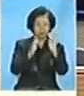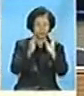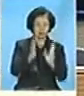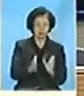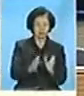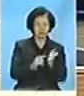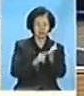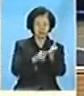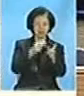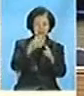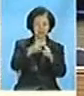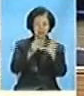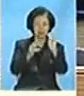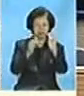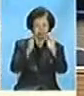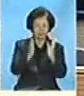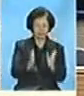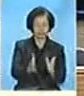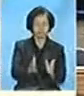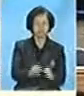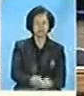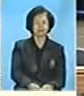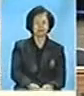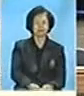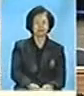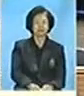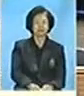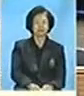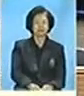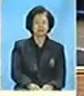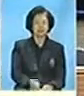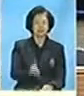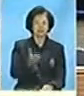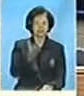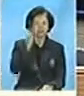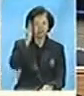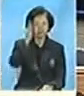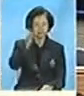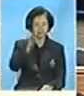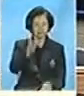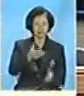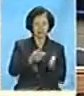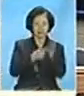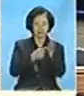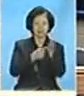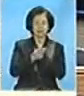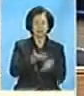ท่านนะคะลำดับต่อไปเชิญท่านดิเลกถึงฝั่งค่ะ